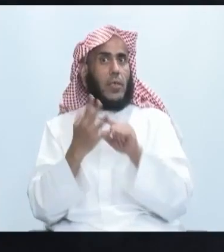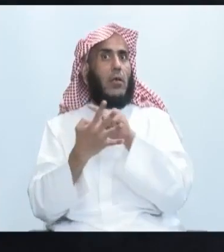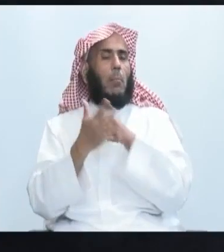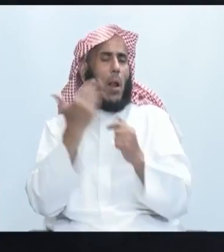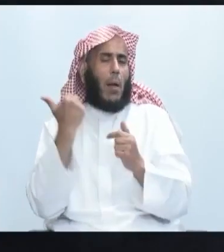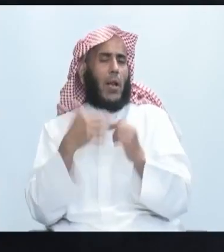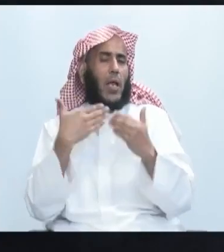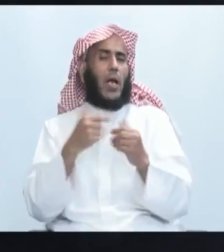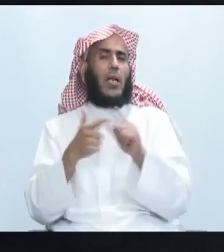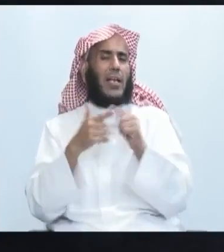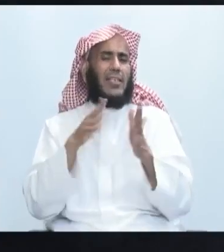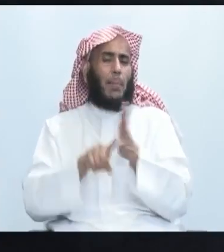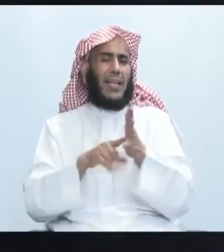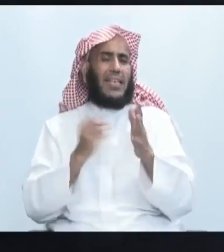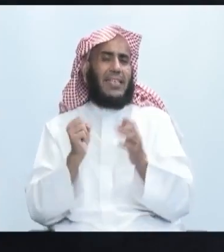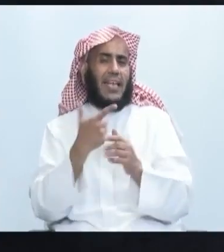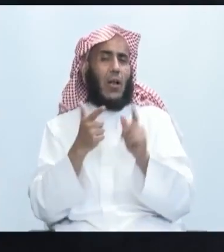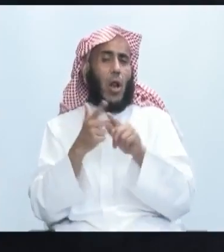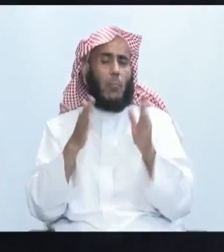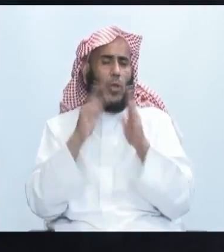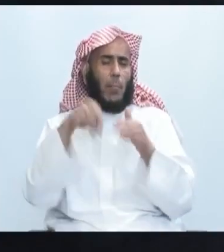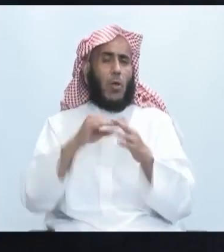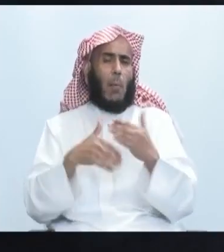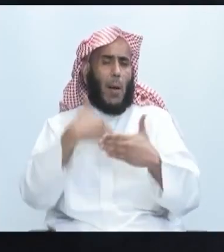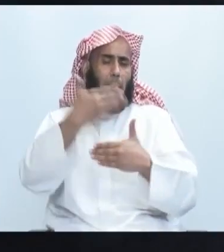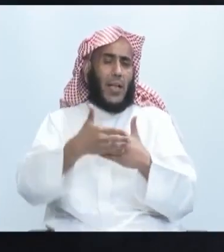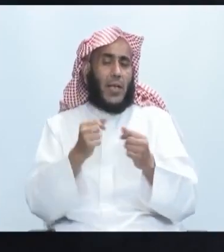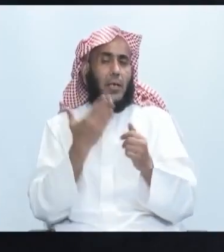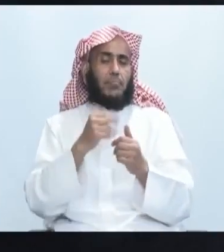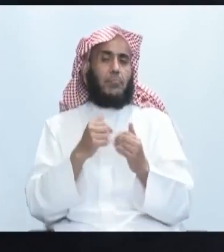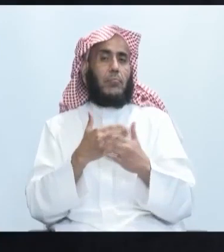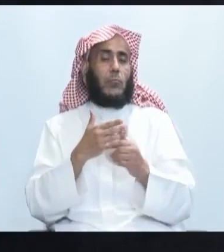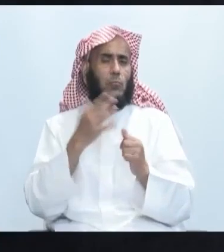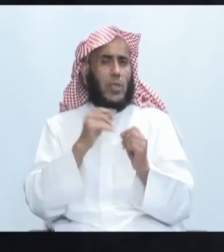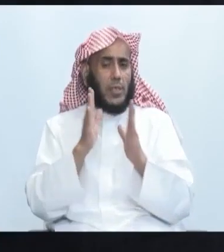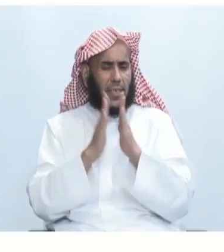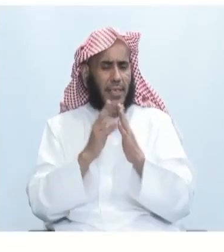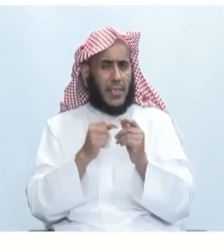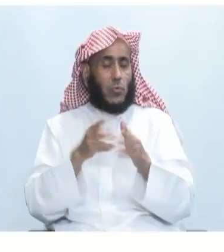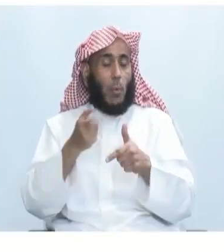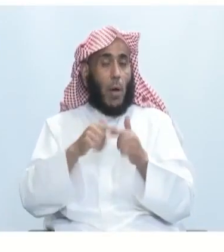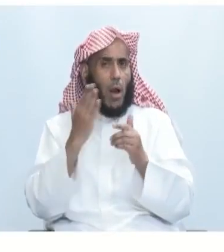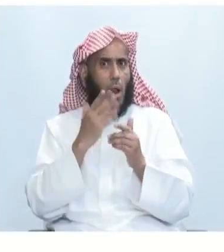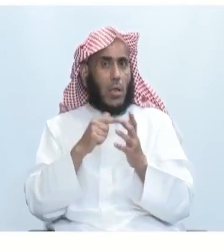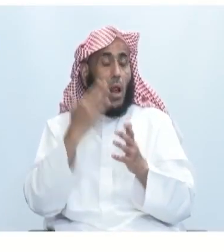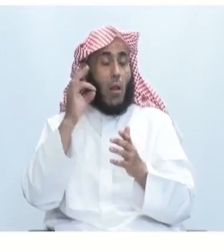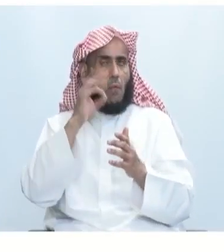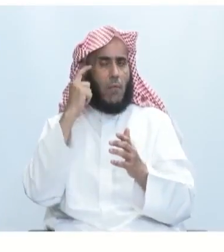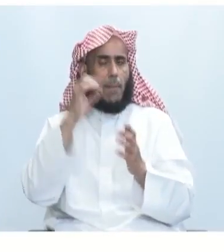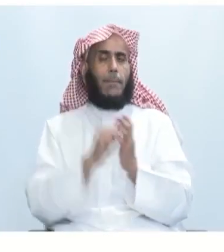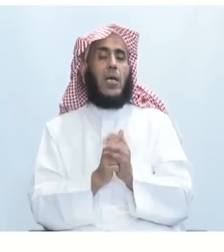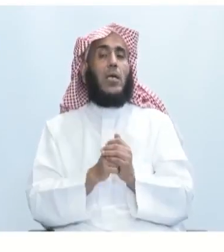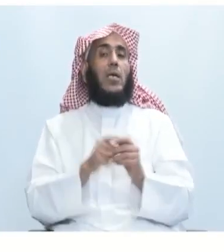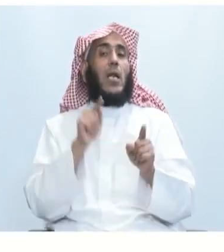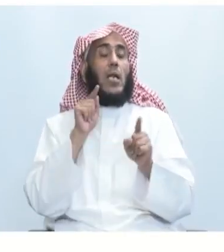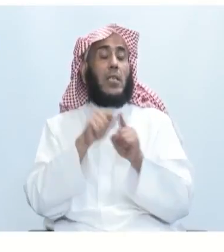قبل القراءه والقراءه التمهيديه السريعه والقراءه المتعمقه ثم مرحله ما بعد القراءه ومرحله التركيز والفهم الاهداف